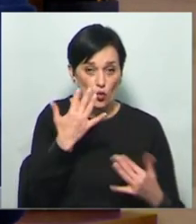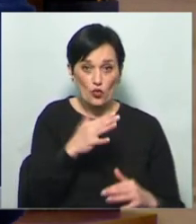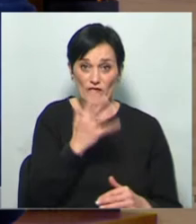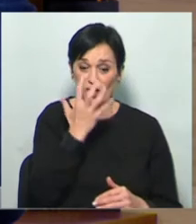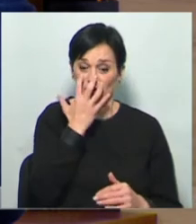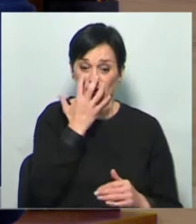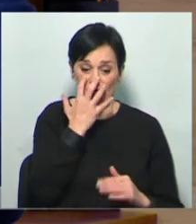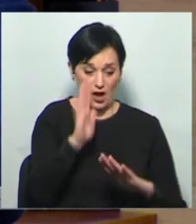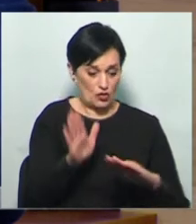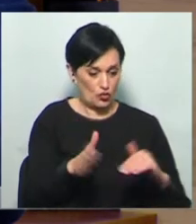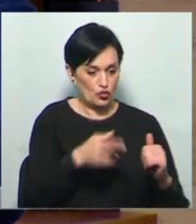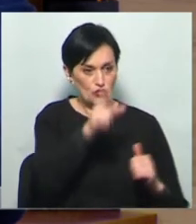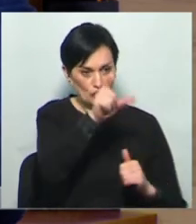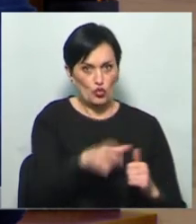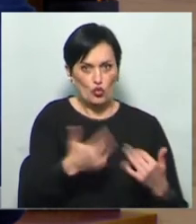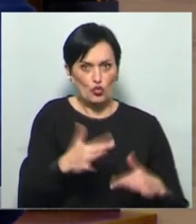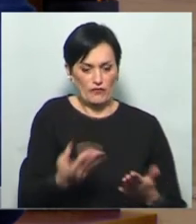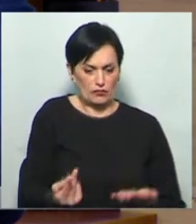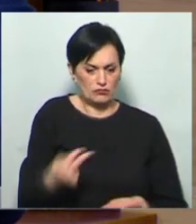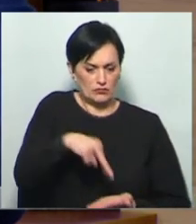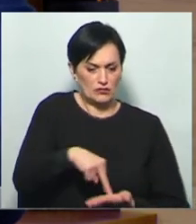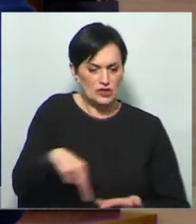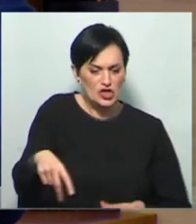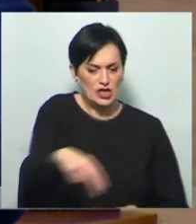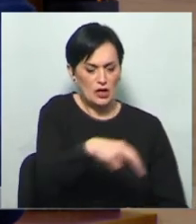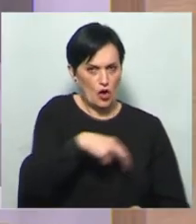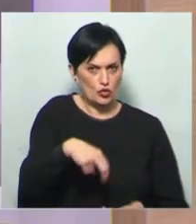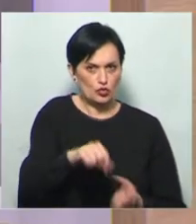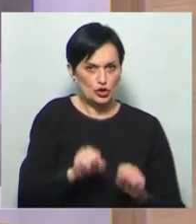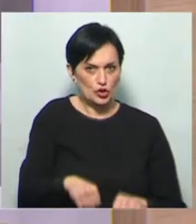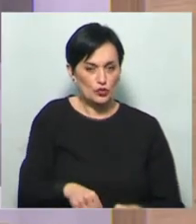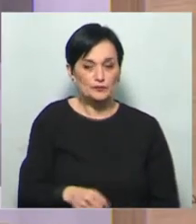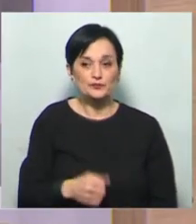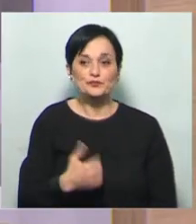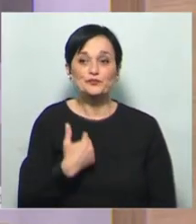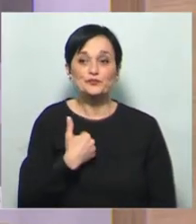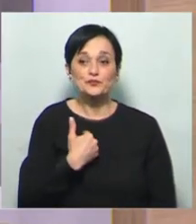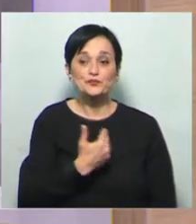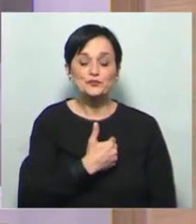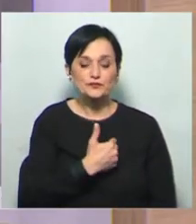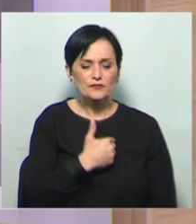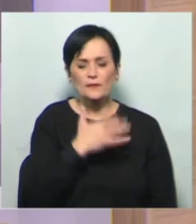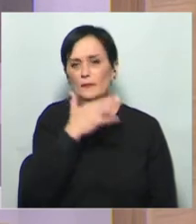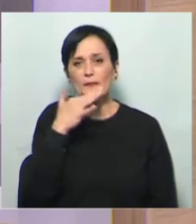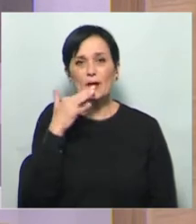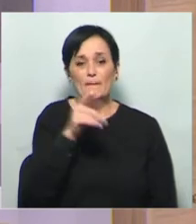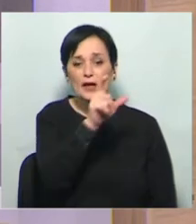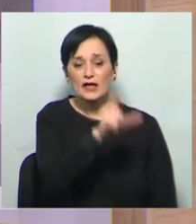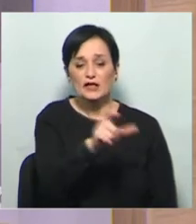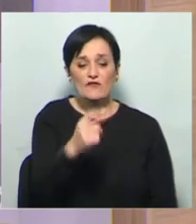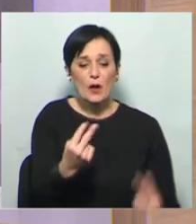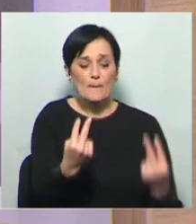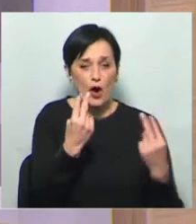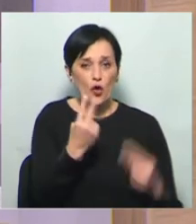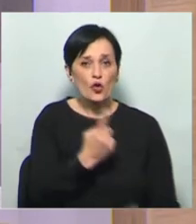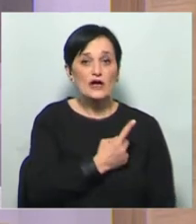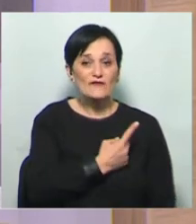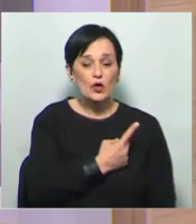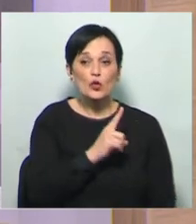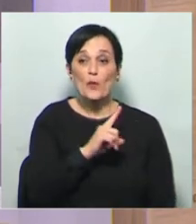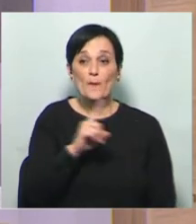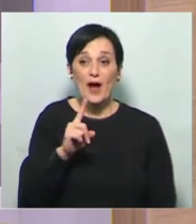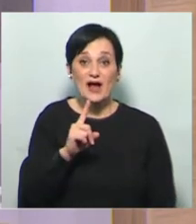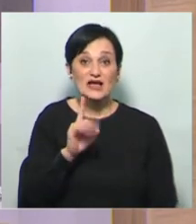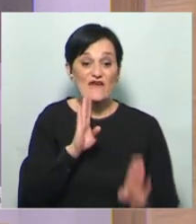გადის, პაციენტს შეუძლია ფეხზე ადგეს და იაროს. მე უნდა დაგისვათ, ძალიან ბევრი მაყურებელი გველოდება, მაგრამ